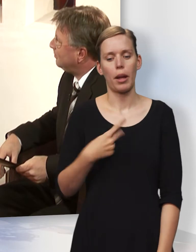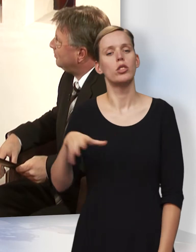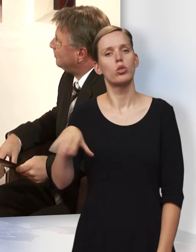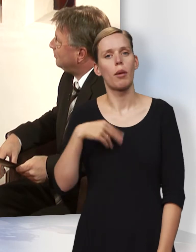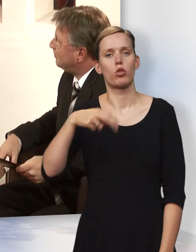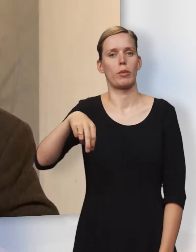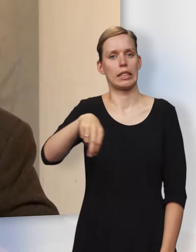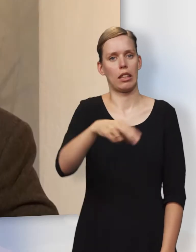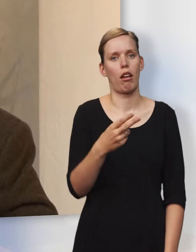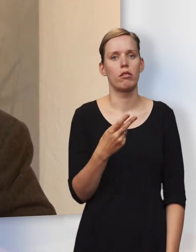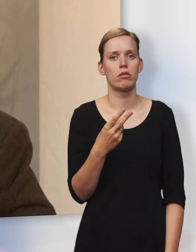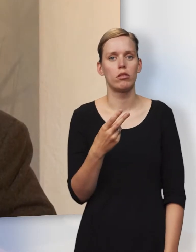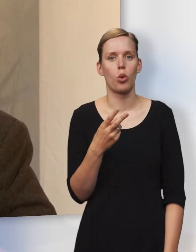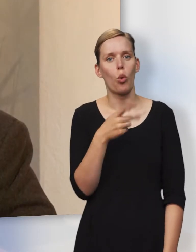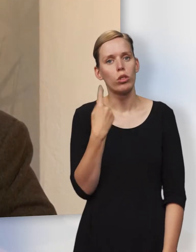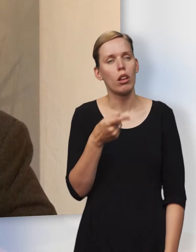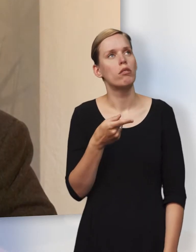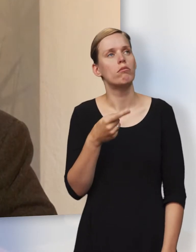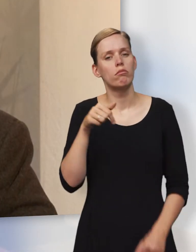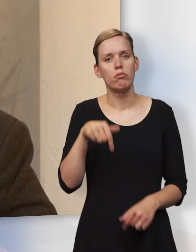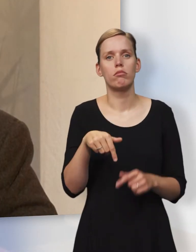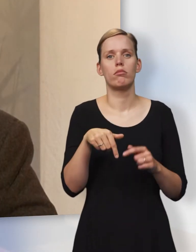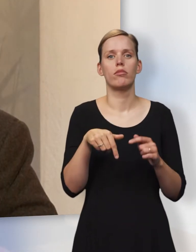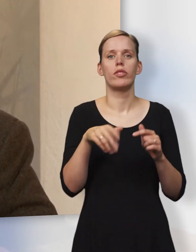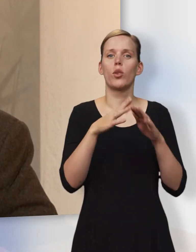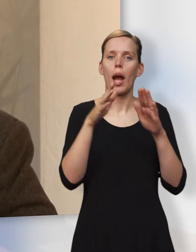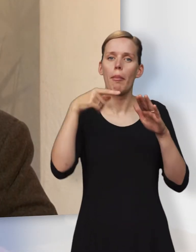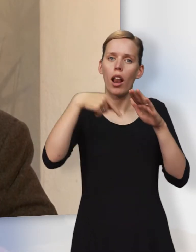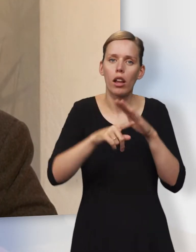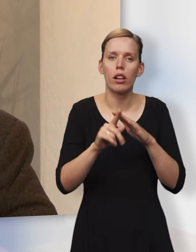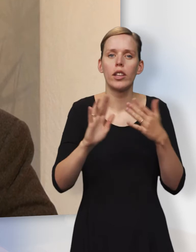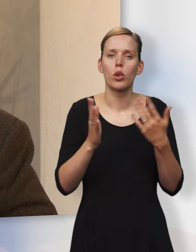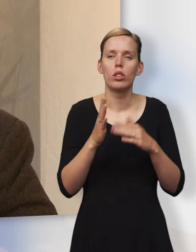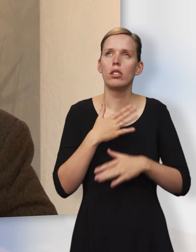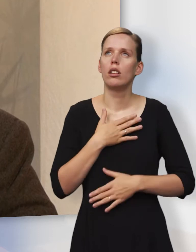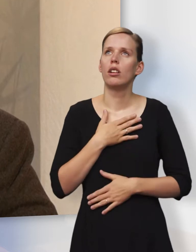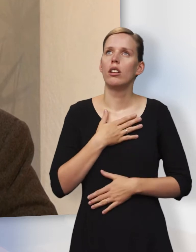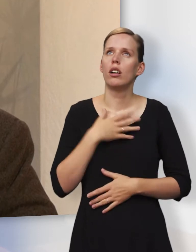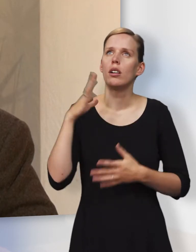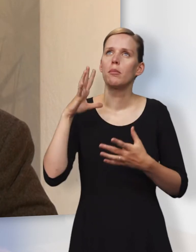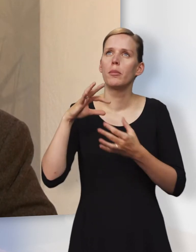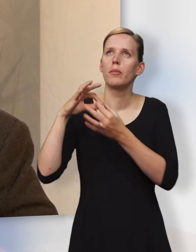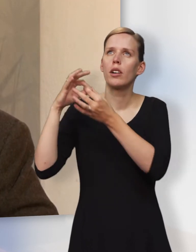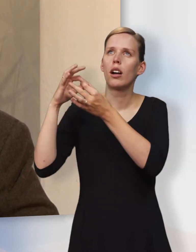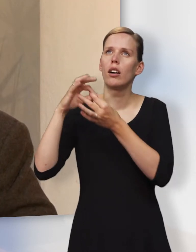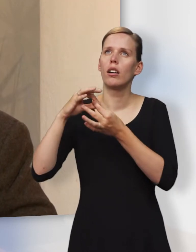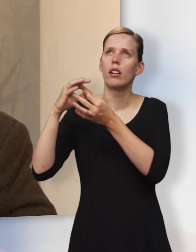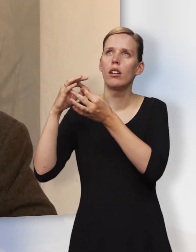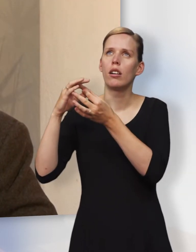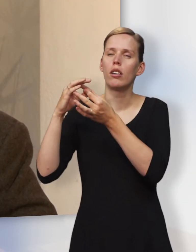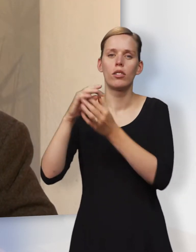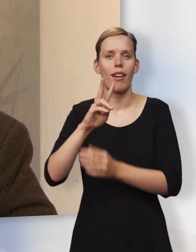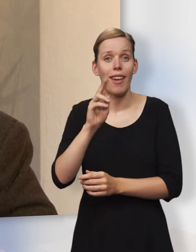spazieren gehen und dann hier auch kurz innehalten. Und wer einmal hier in